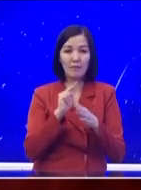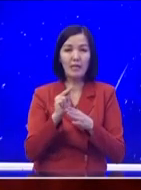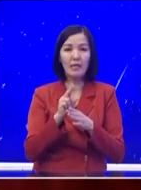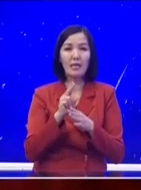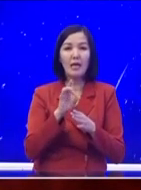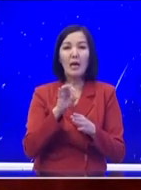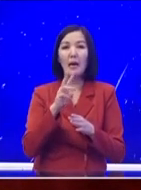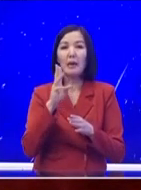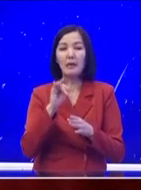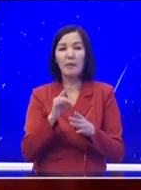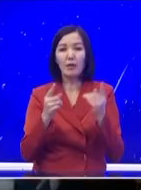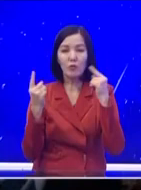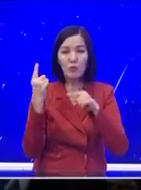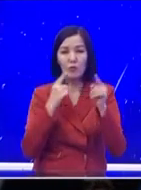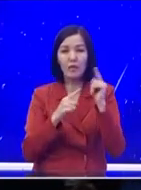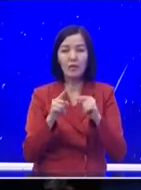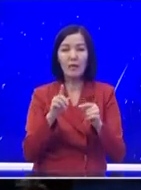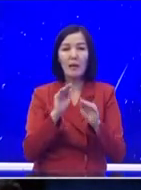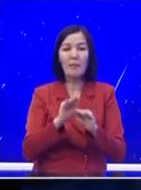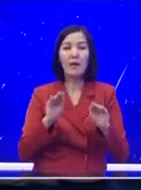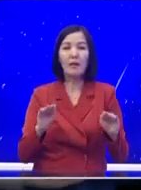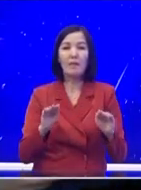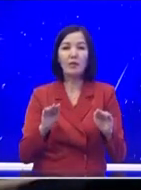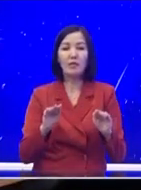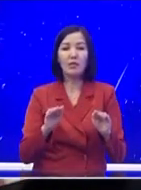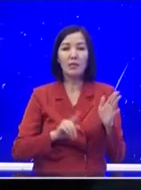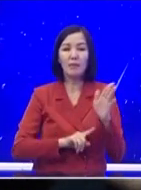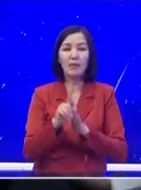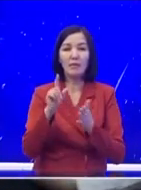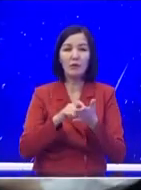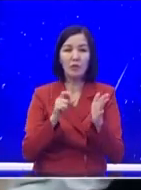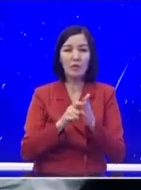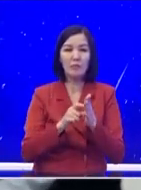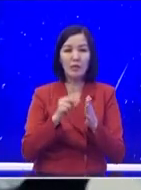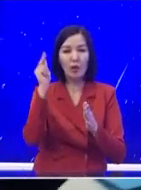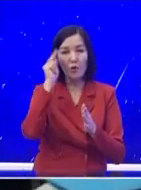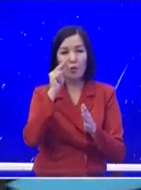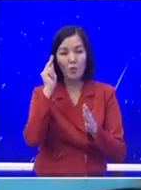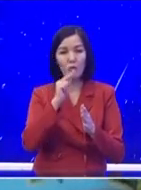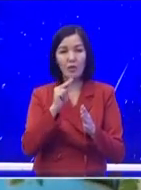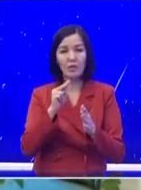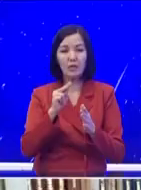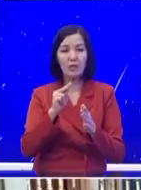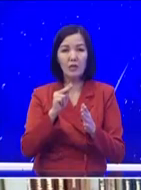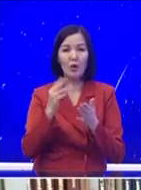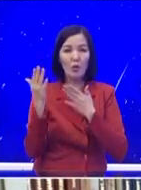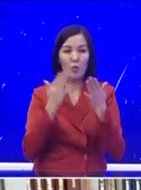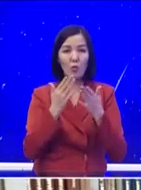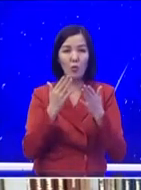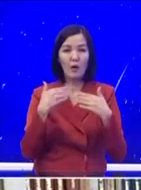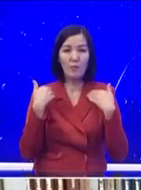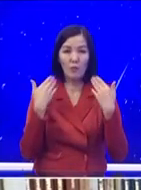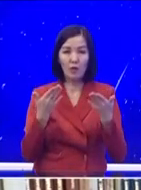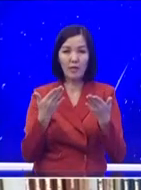табиғатты сүйуге тәрбиелей. Рима Абықаеваның туындыларын бала бақшаларда және бастауыш сыныптарда оқу құралы ретінде